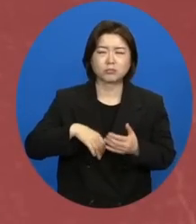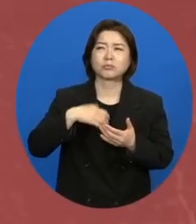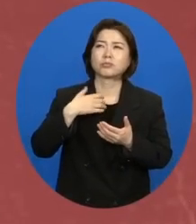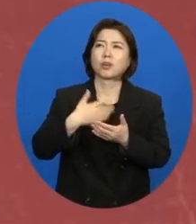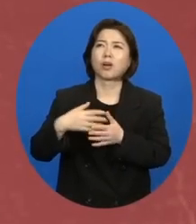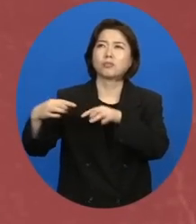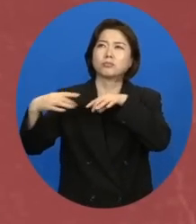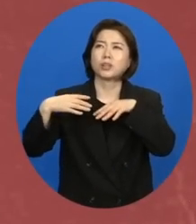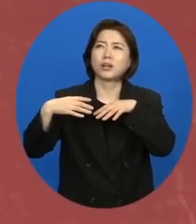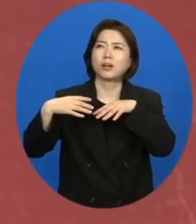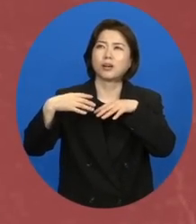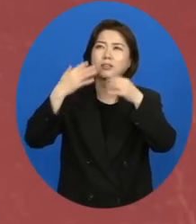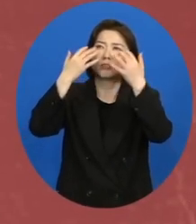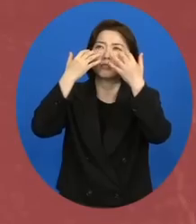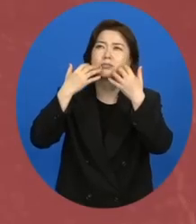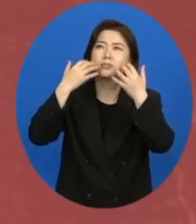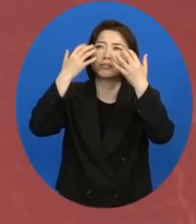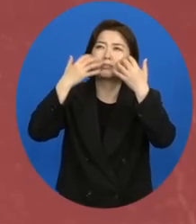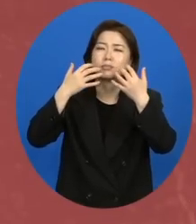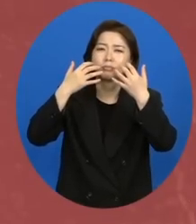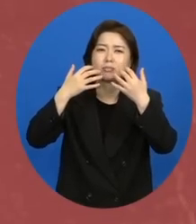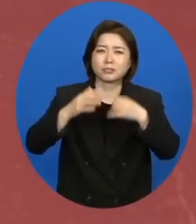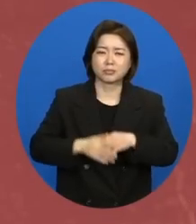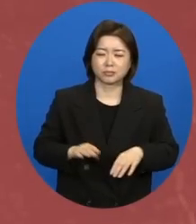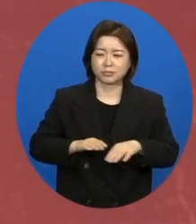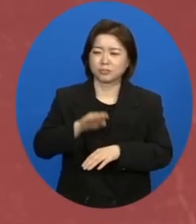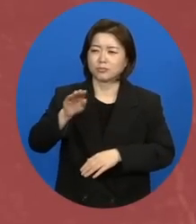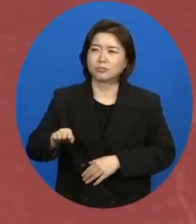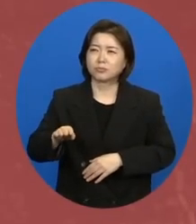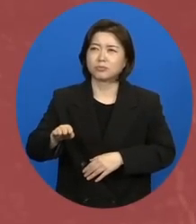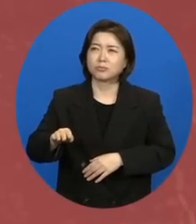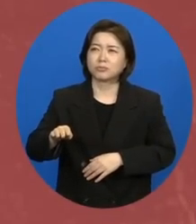와서 좀 차 몇 번 길에 세웠어.